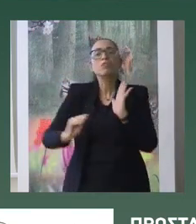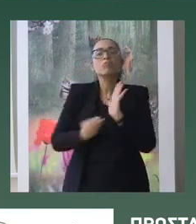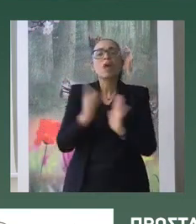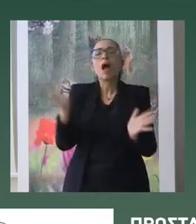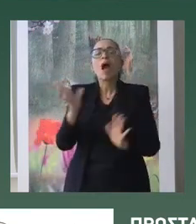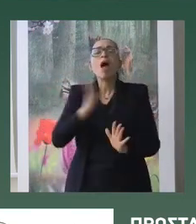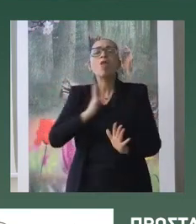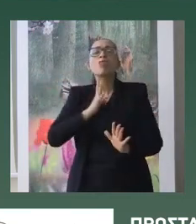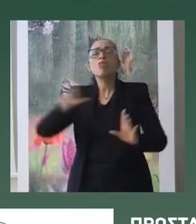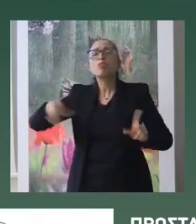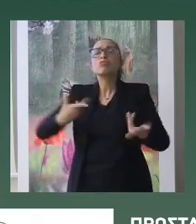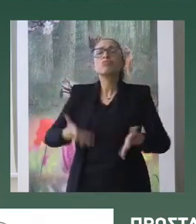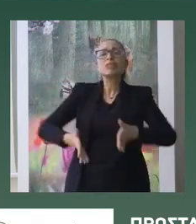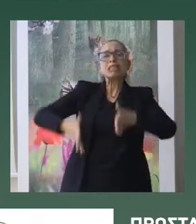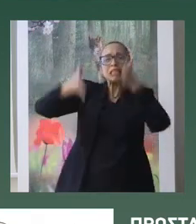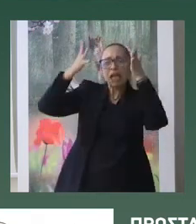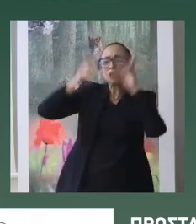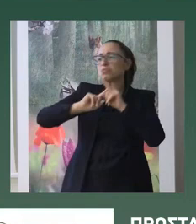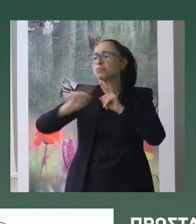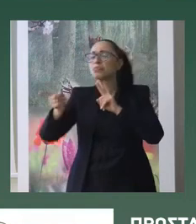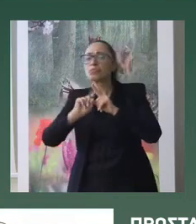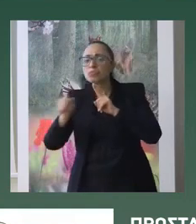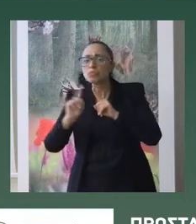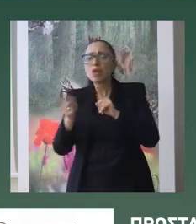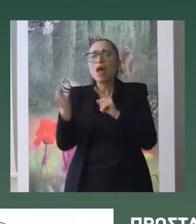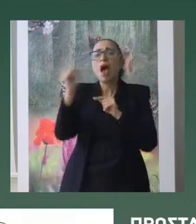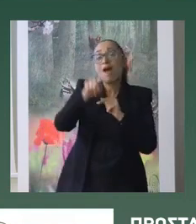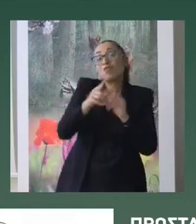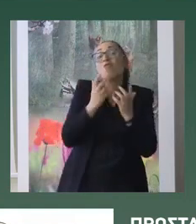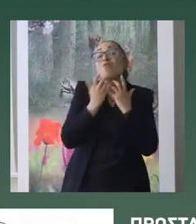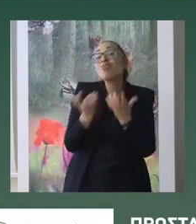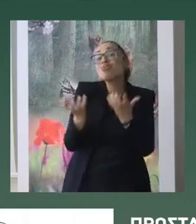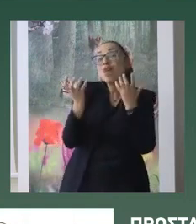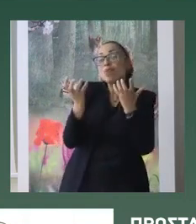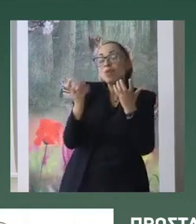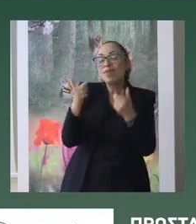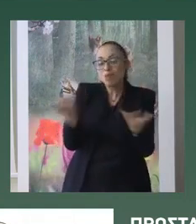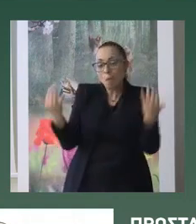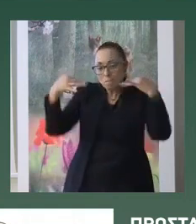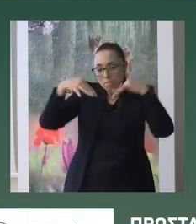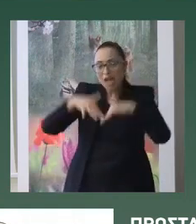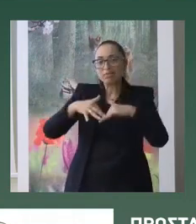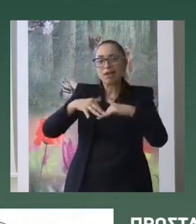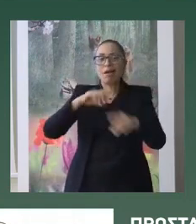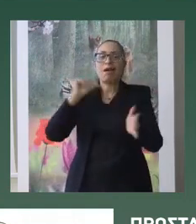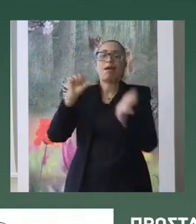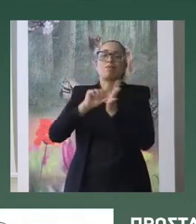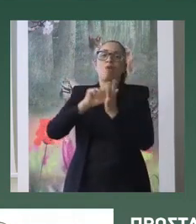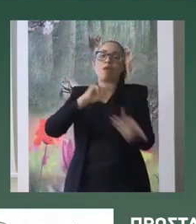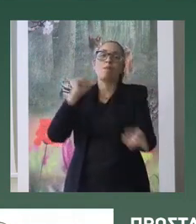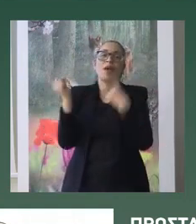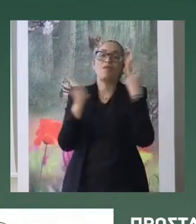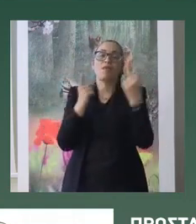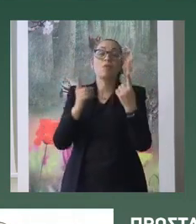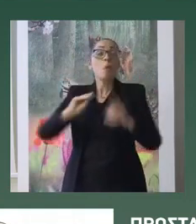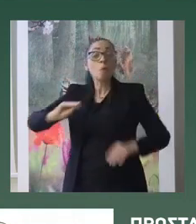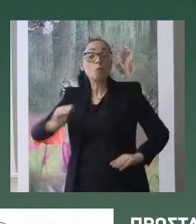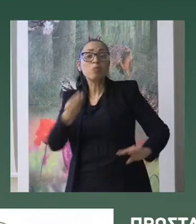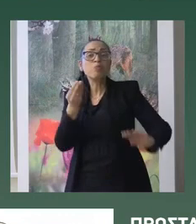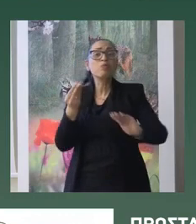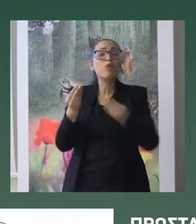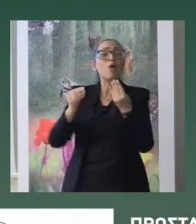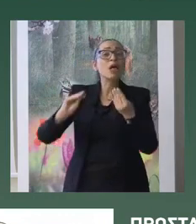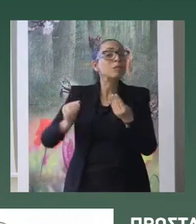ανθρωπογενείς δραστηριότητες, δηλαδή τα κτίρια, τις μεταφορές. Παράγεται θερμότητα από όλα αυτά και ιδιοχετεύεται στο περιβάλλον. Προκύπτει από τα υλικά